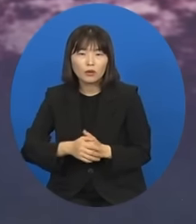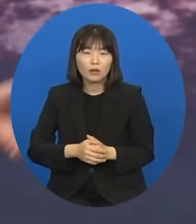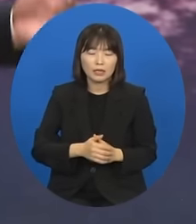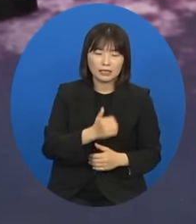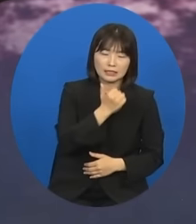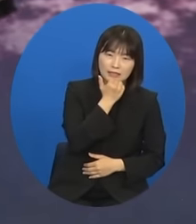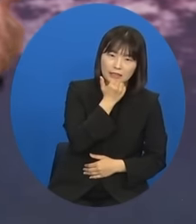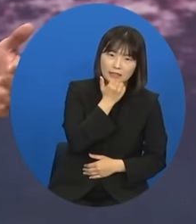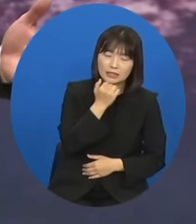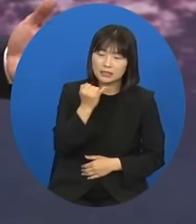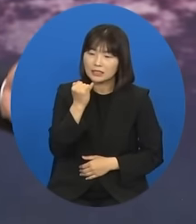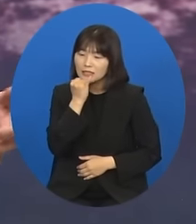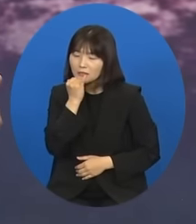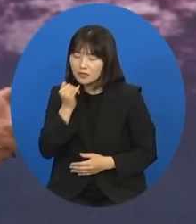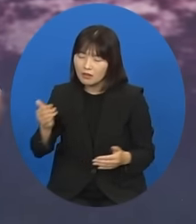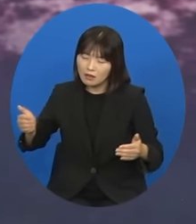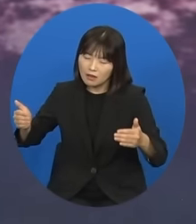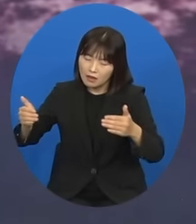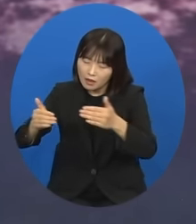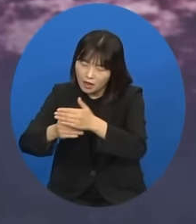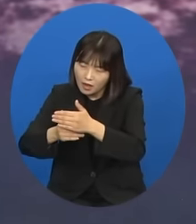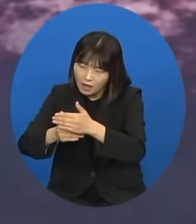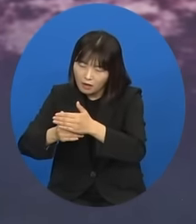리브가를 껴 아는 장면을